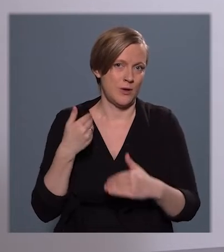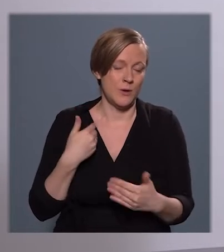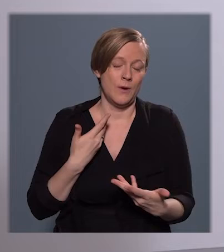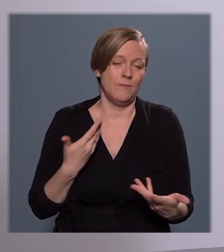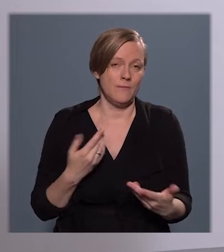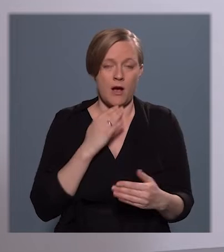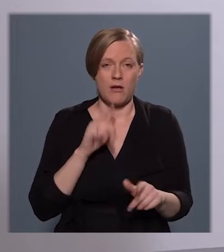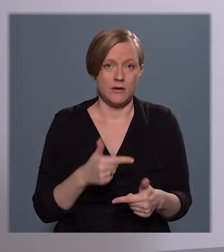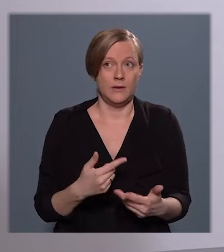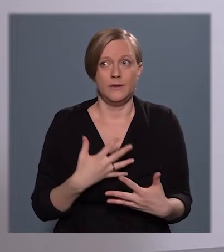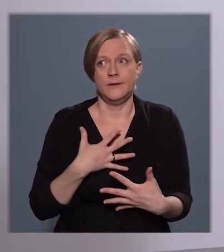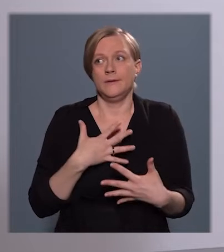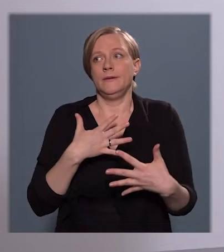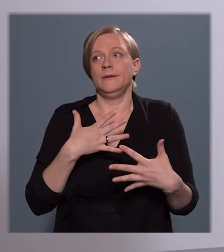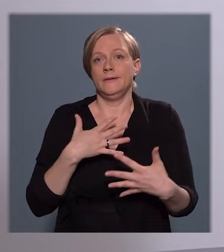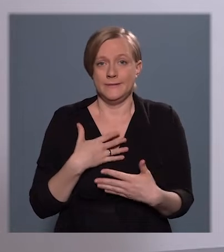önkéntelenül, egy mély levegőt vesz.